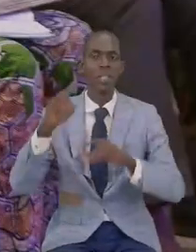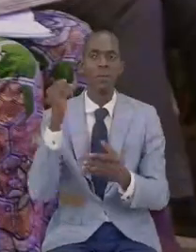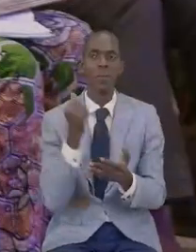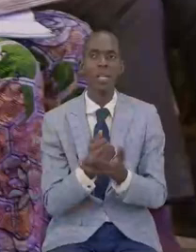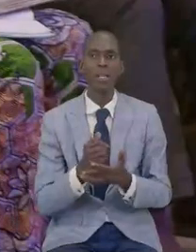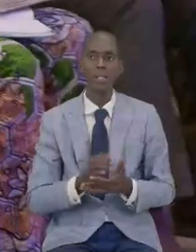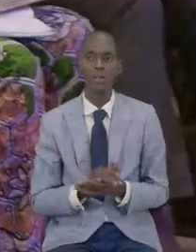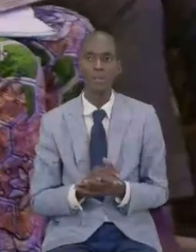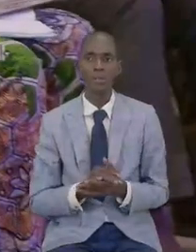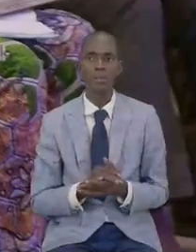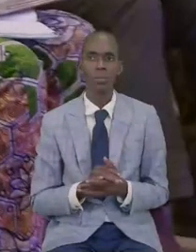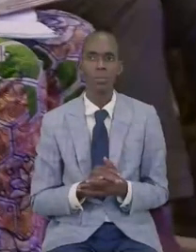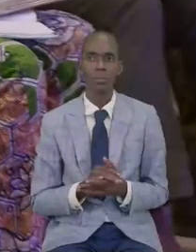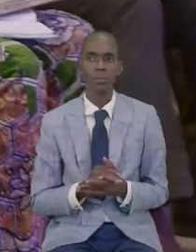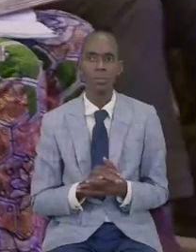amen.